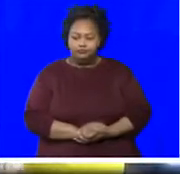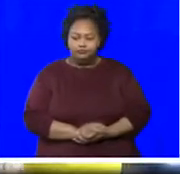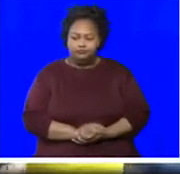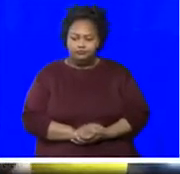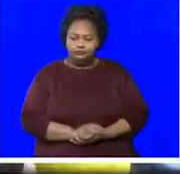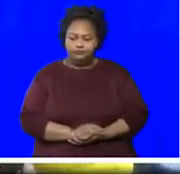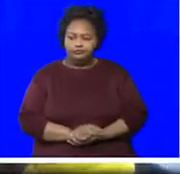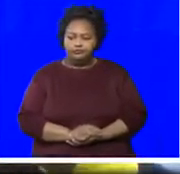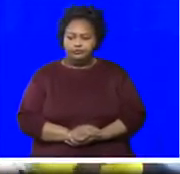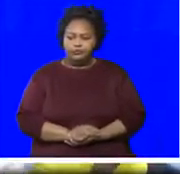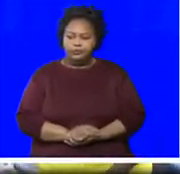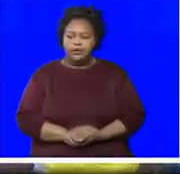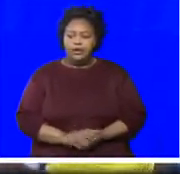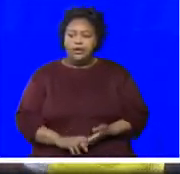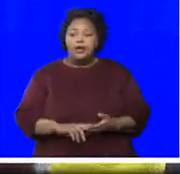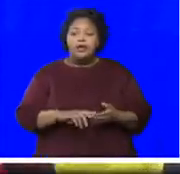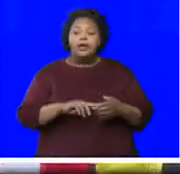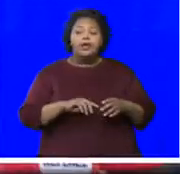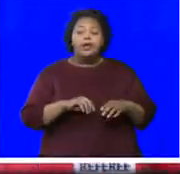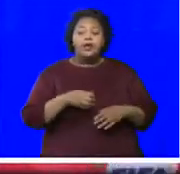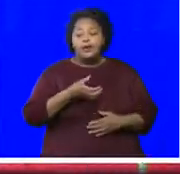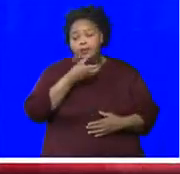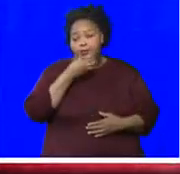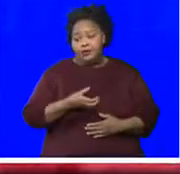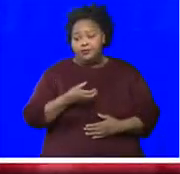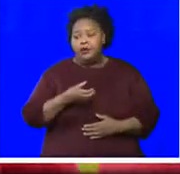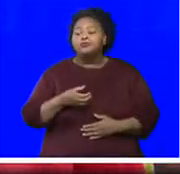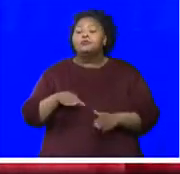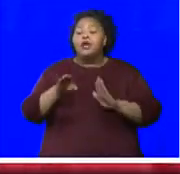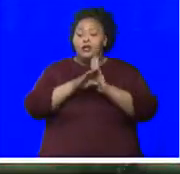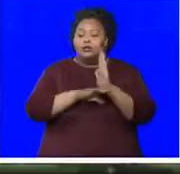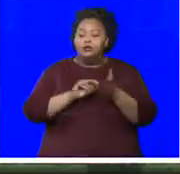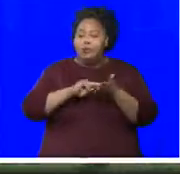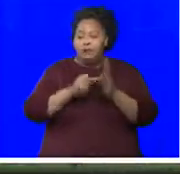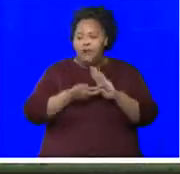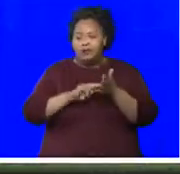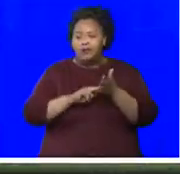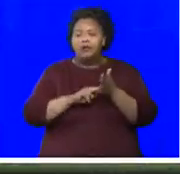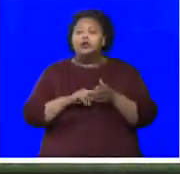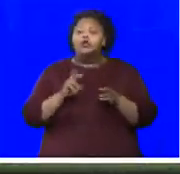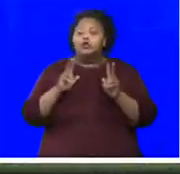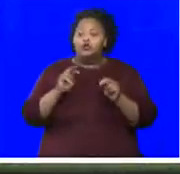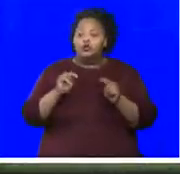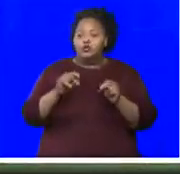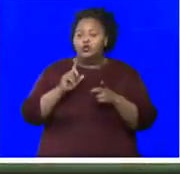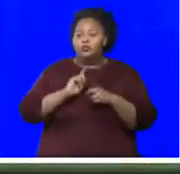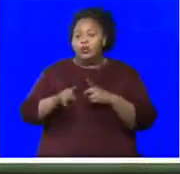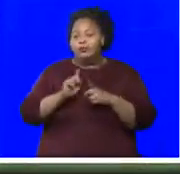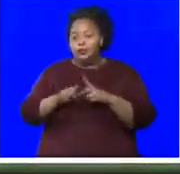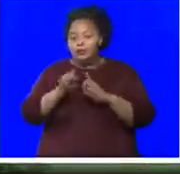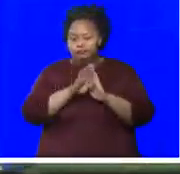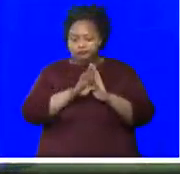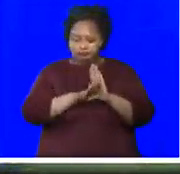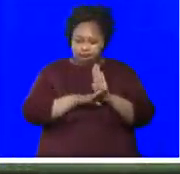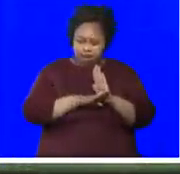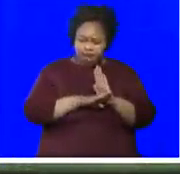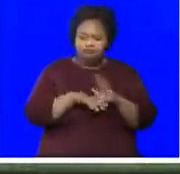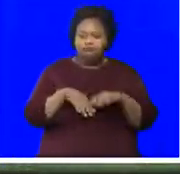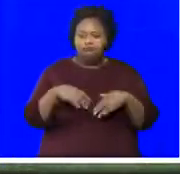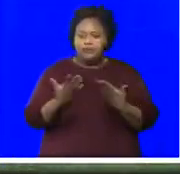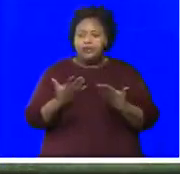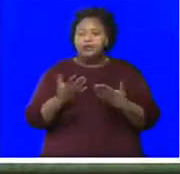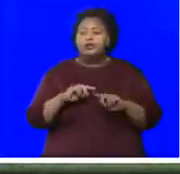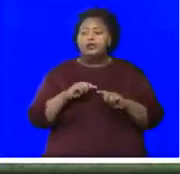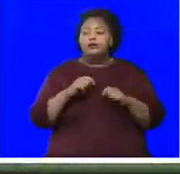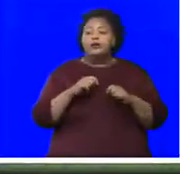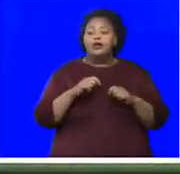Kusalungiselelwa isizini lensha kuya ibe likhune kulungiselelweni kwabadlali ikakhulukati ngoba basuke babuya ekuphumuleni isikhathi lesithe lokwenza ukuthi kungaba malula